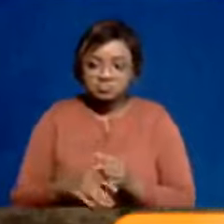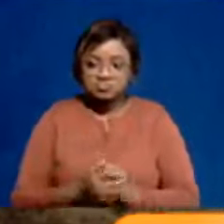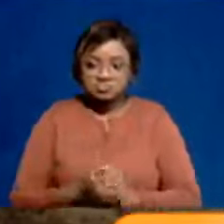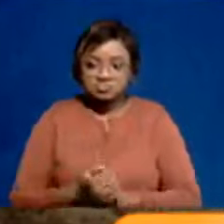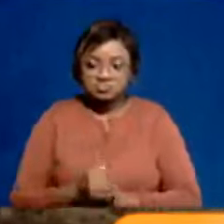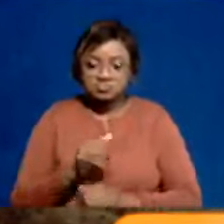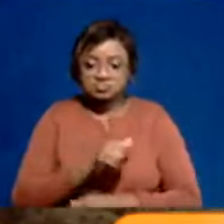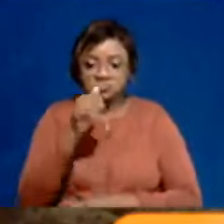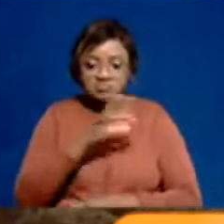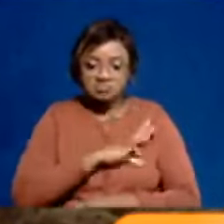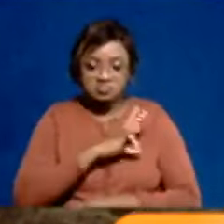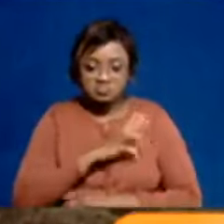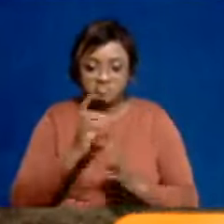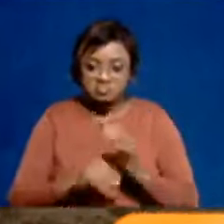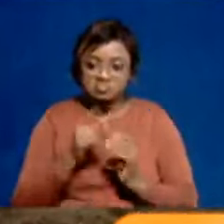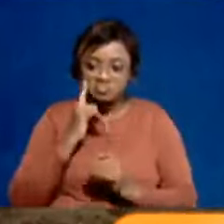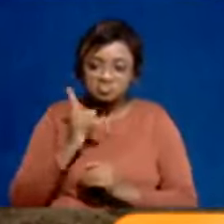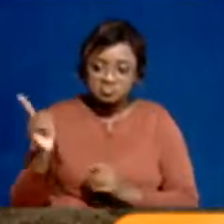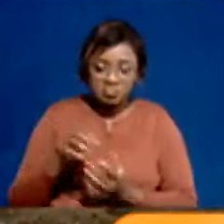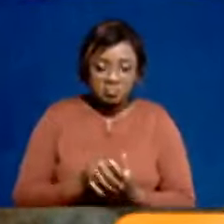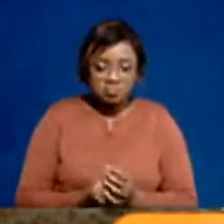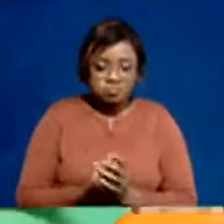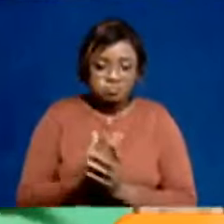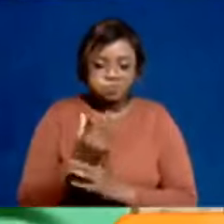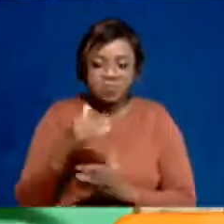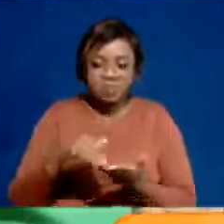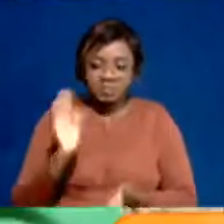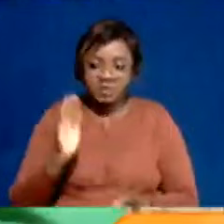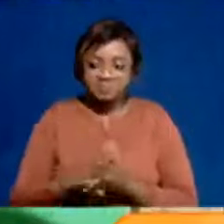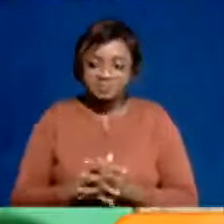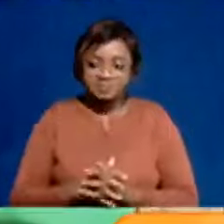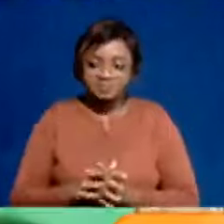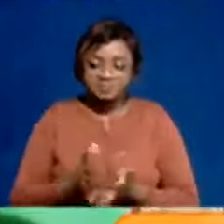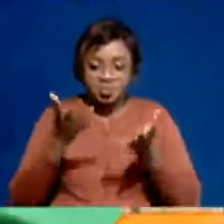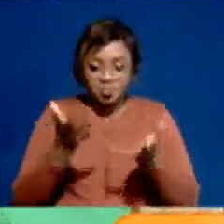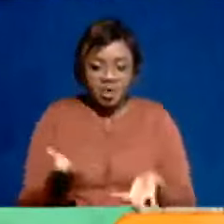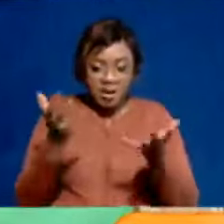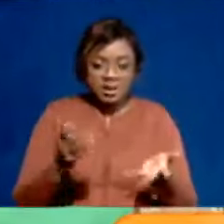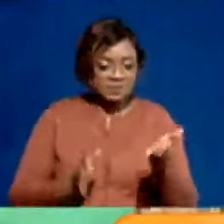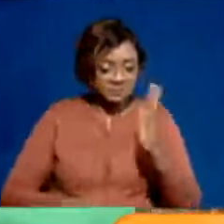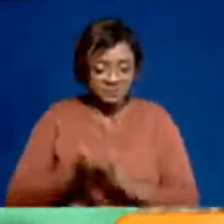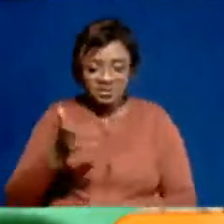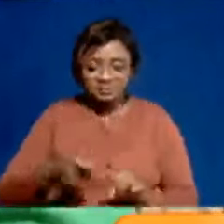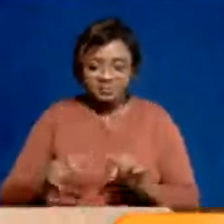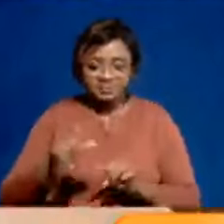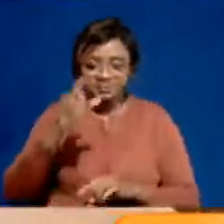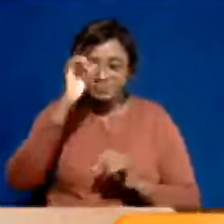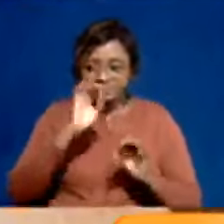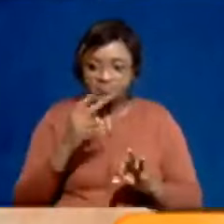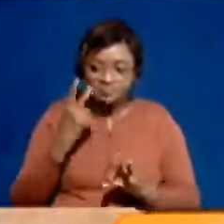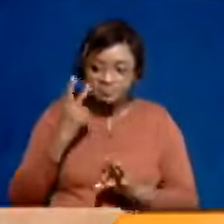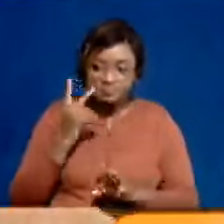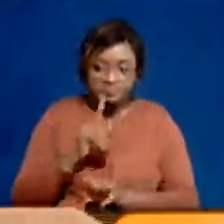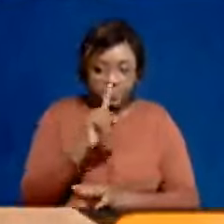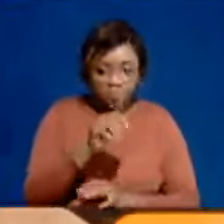Faida nyinginezo ni ukuaji wa haraka wa nguruwe. Unakuta nguruwe zetu zinaongeza weight haraka sana. Ukiambiwa ka nguruwe ni kama